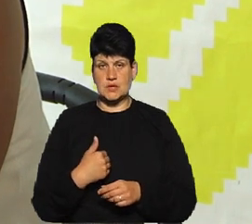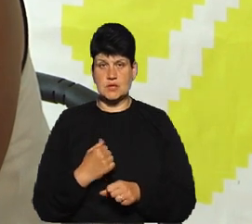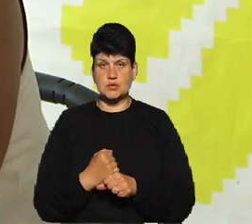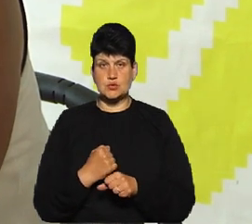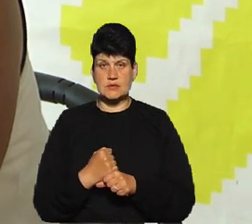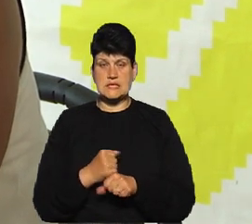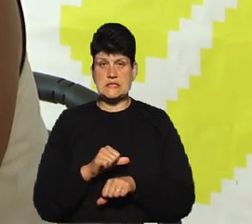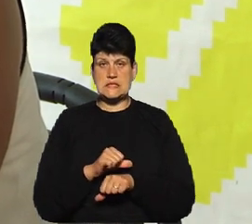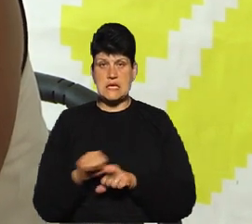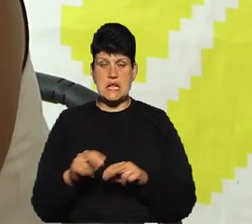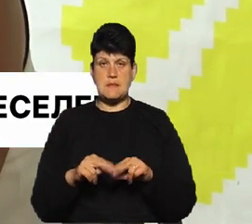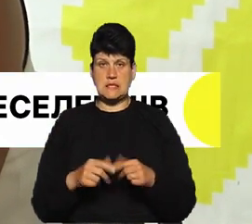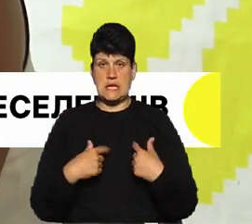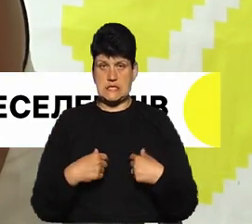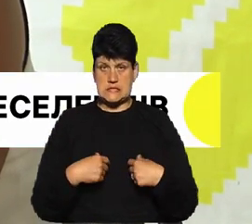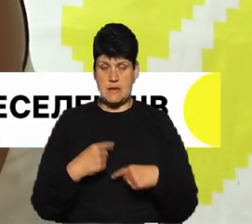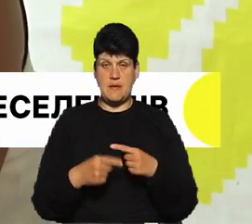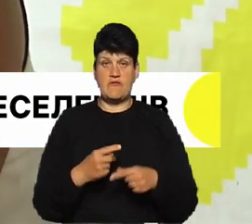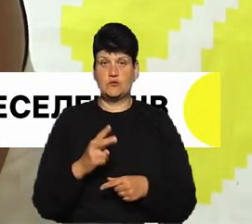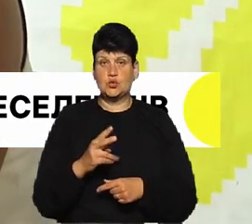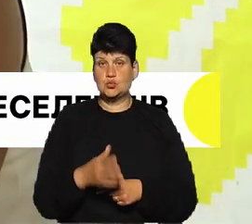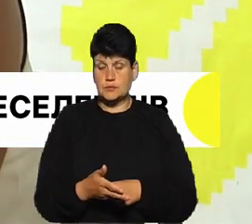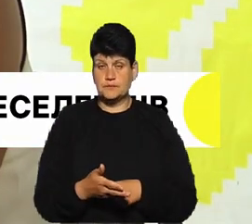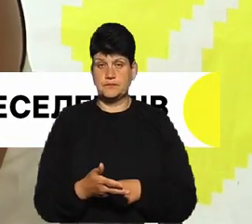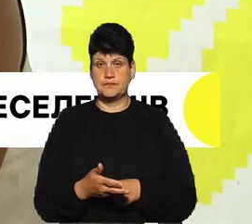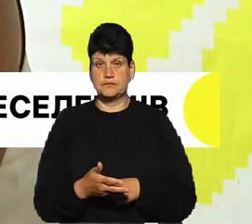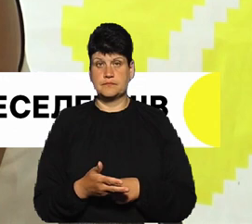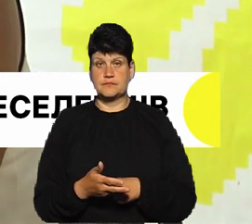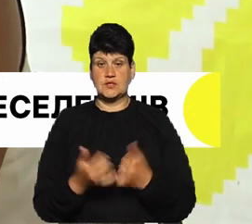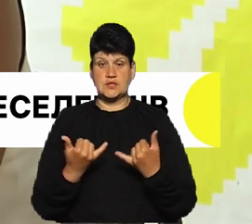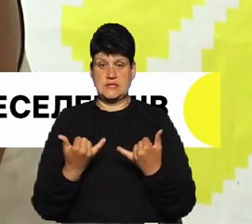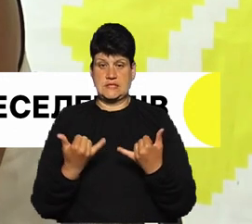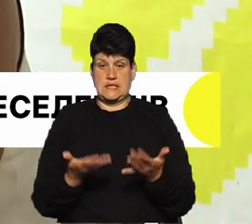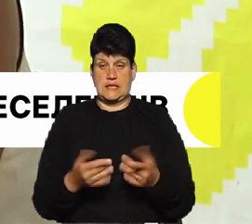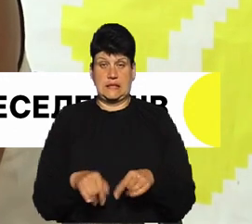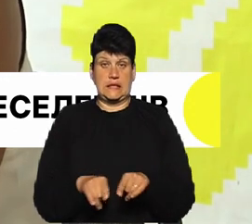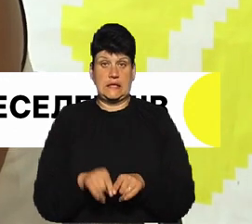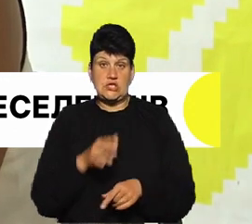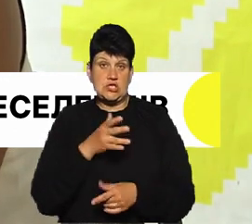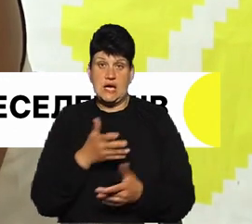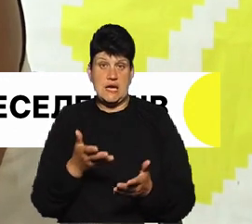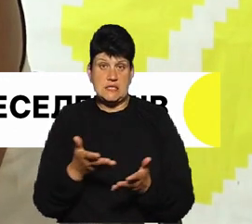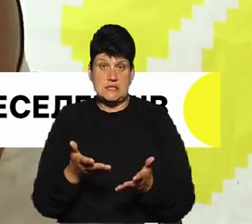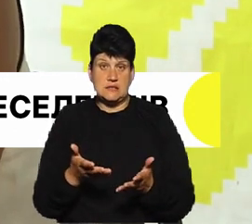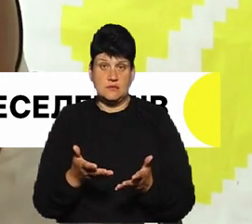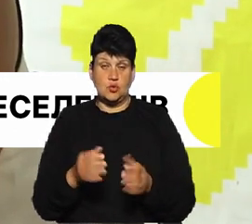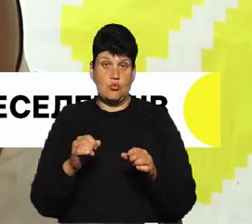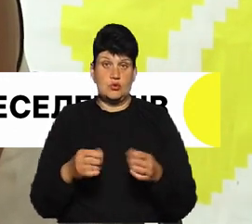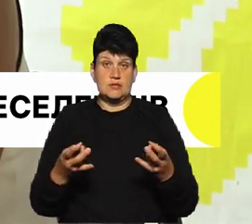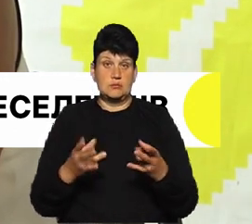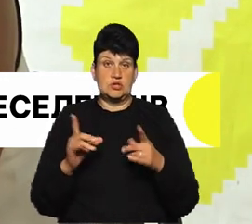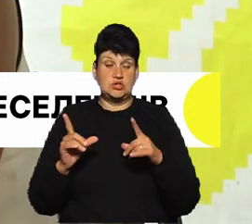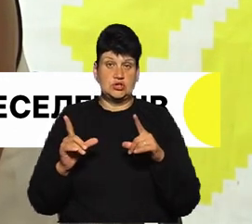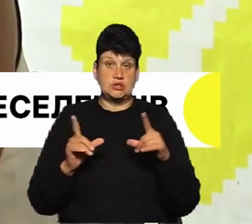для себе і для свого внука. Ну, так як ще зараз такий час, то може прийдеться ще їхати десь